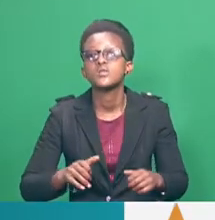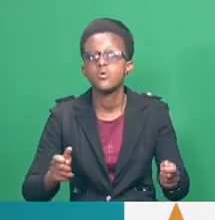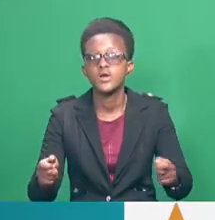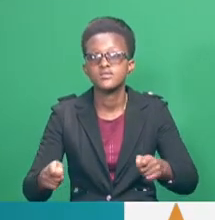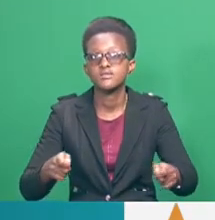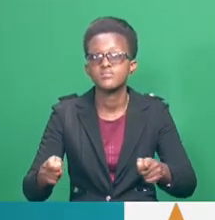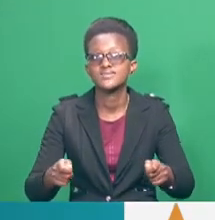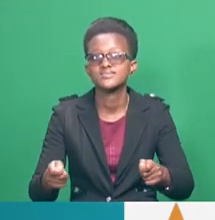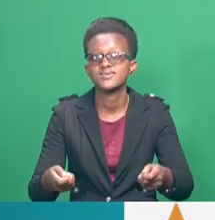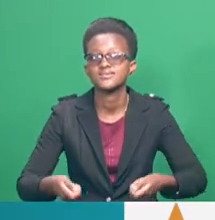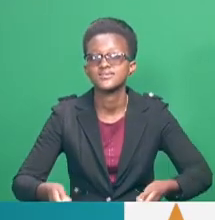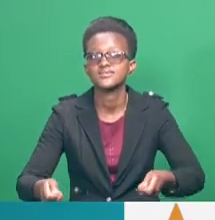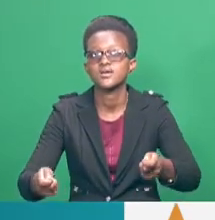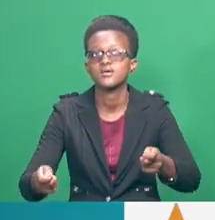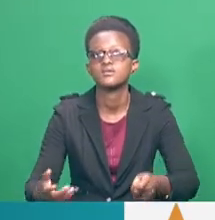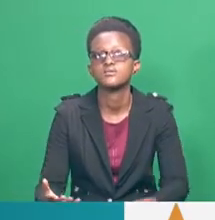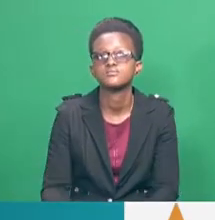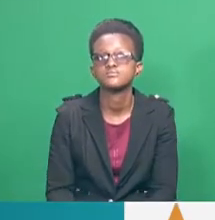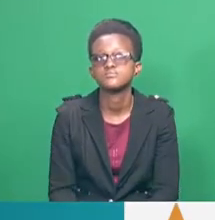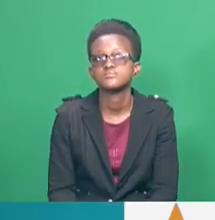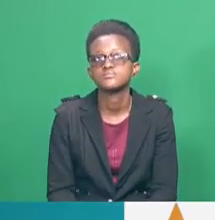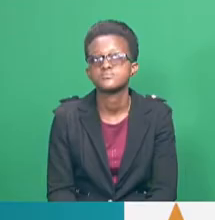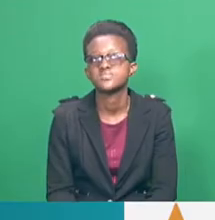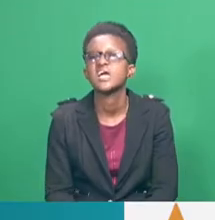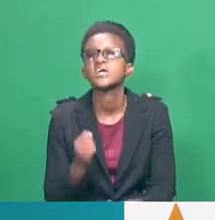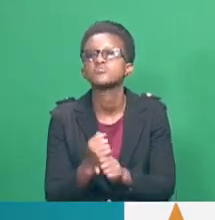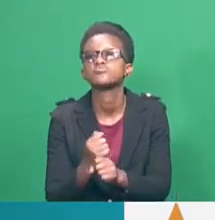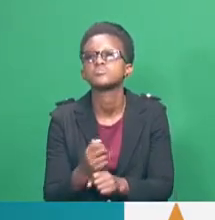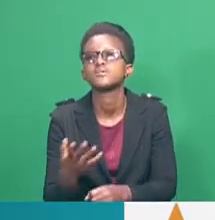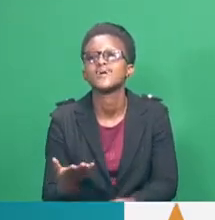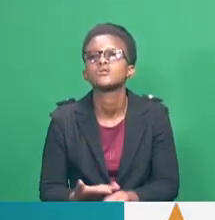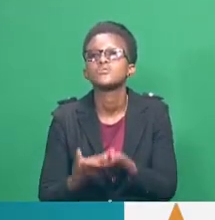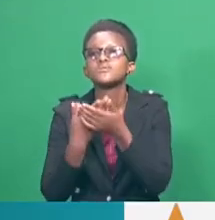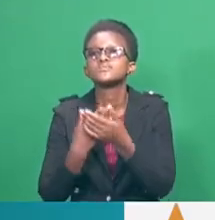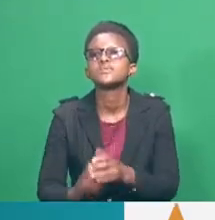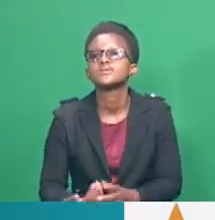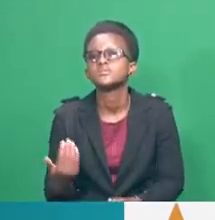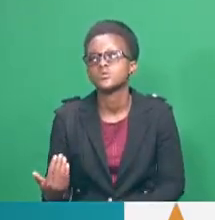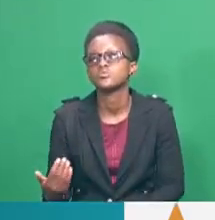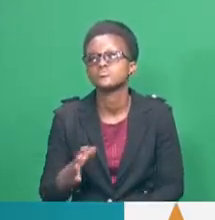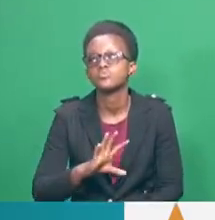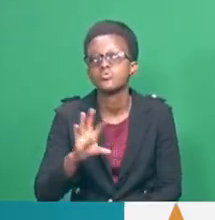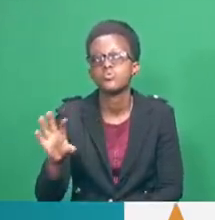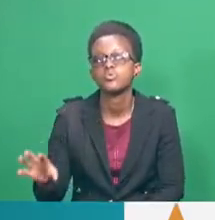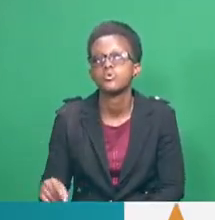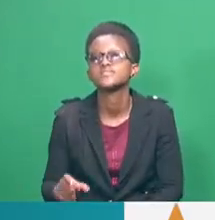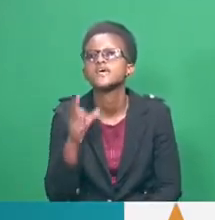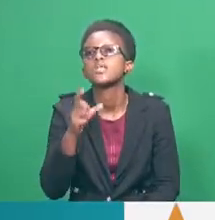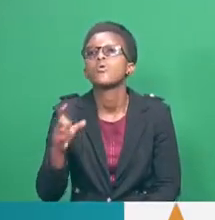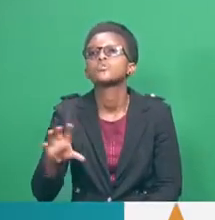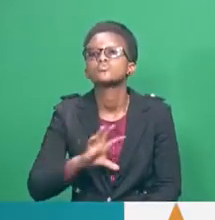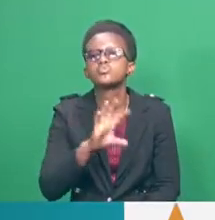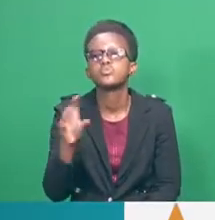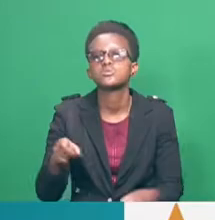Determine Education and Rural Empowerment linalojishughulisha na kusaidia watoto wanaoishi katika mazingira magumu, watu wenye ulemavu na jamii kwa